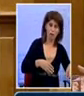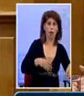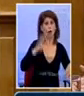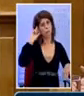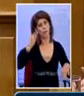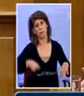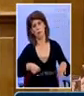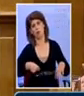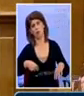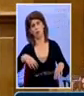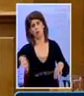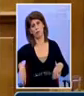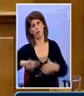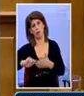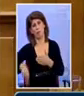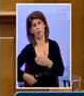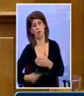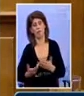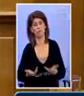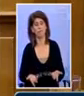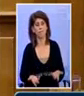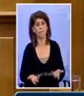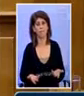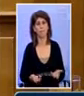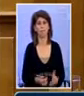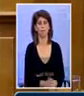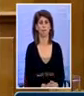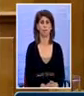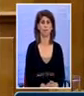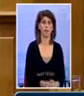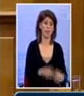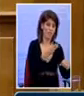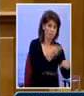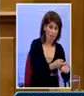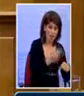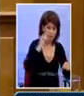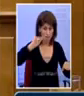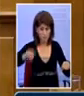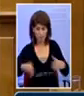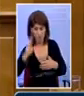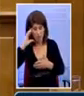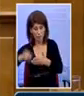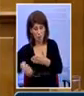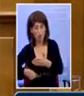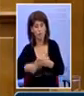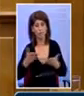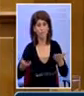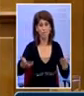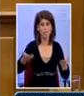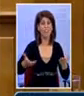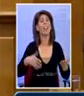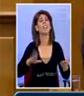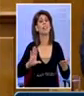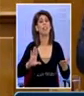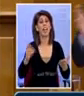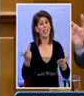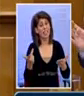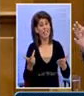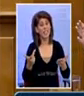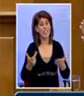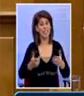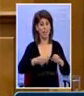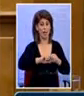μνημόνιο υπογράφεται από την άλλη πλευρά. Και βράχα και μνημόνιο δεν γίνεται. Μας λέτε ή ρίξη κολοτούμπα. Δεν